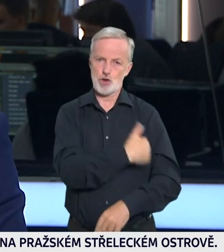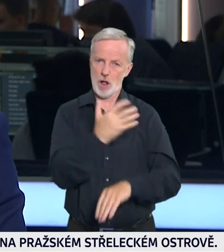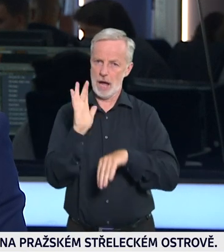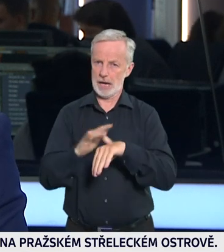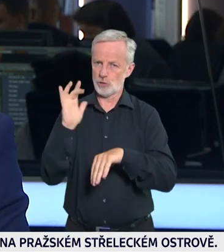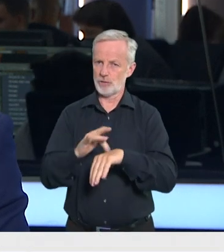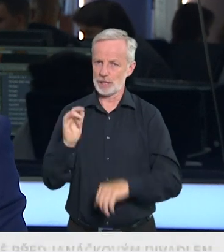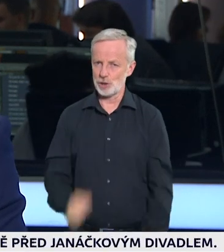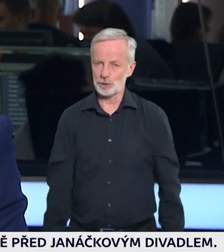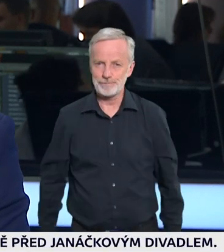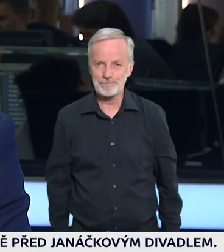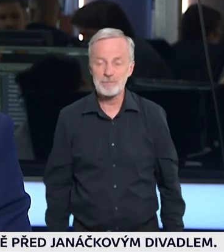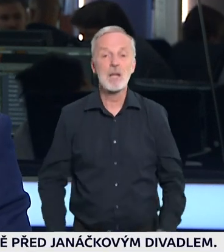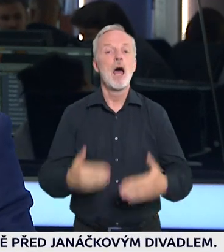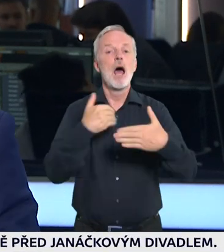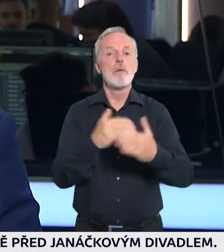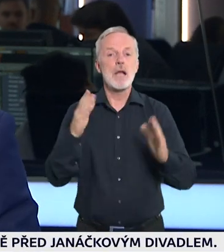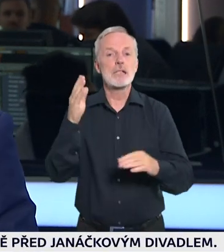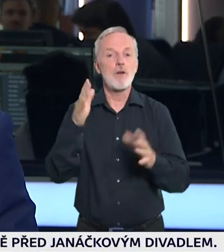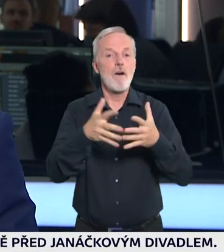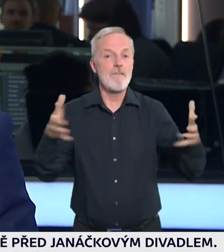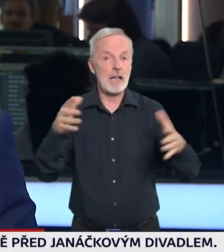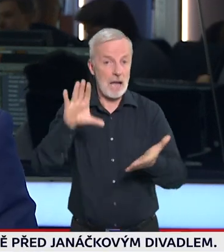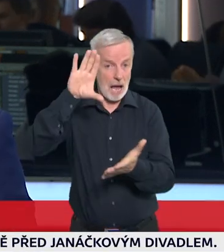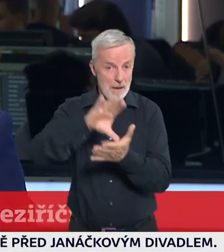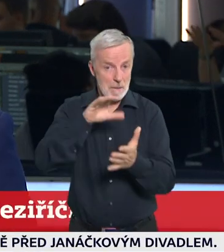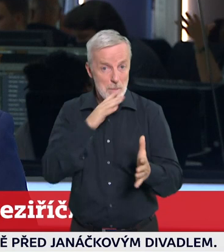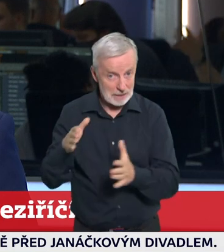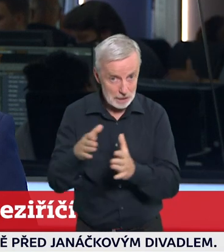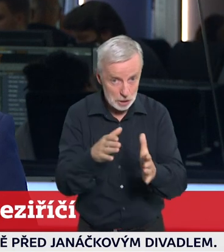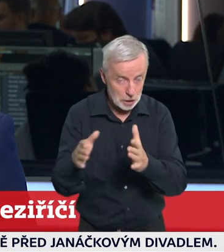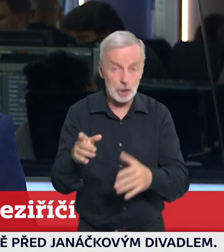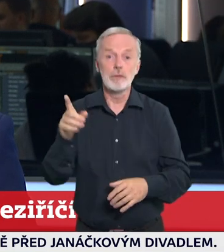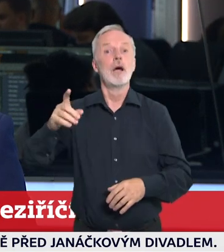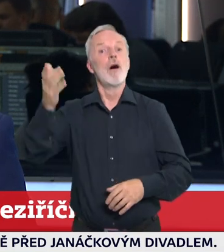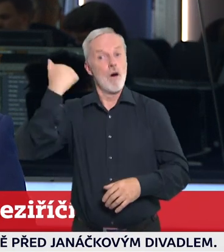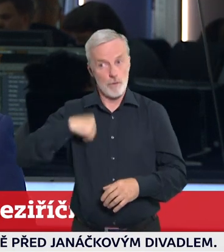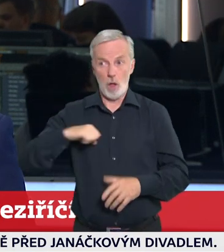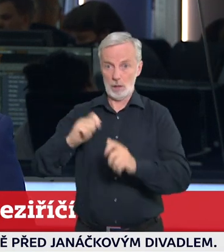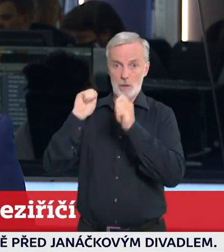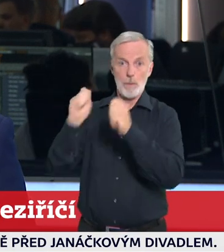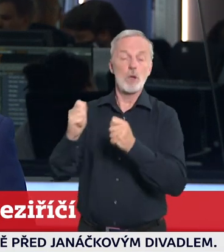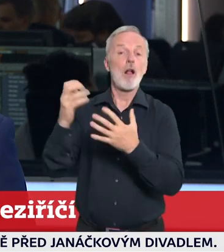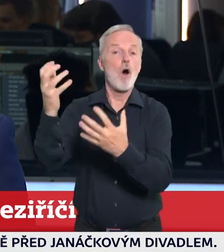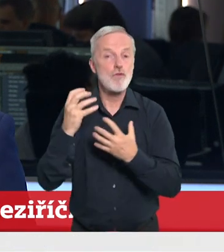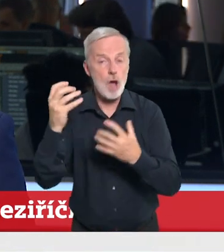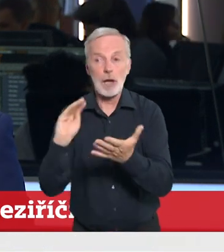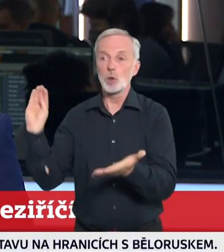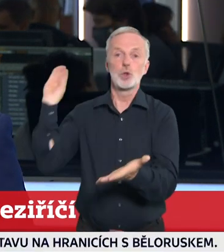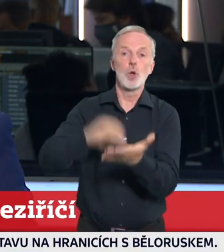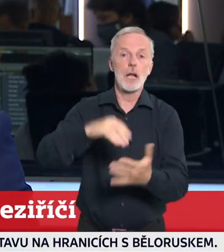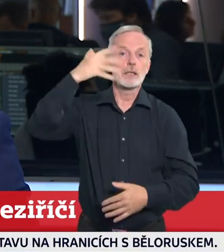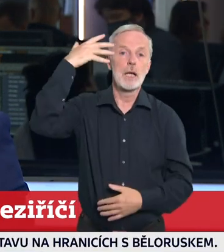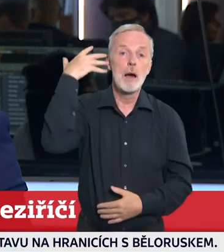Radnice ve Velkém Meziříčí se loni v prosinci zapojila do výzvy Národní sportovní agentury o dotaci až 50 milionů